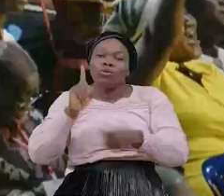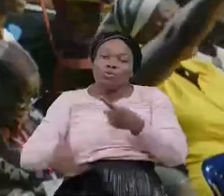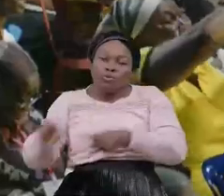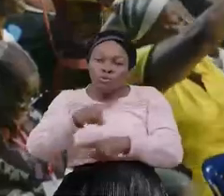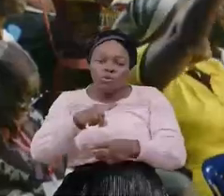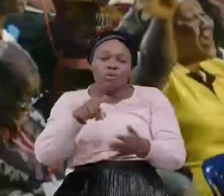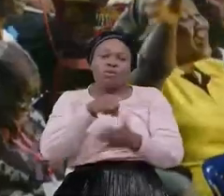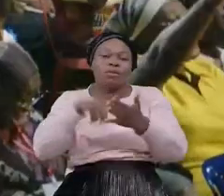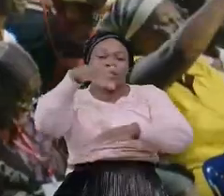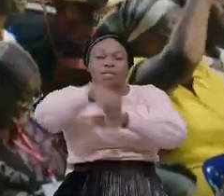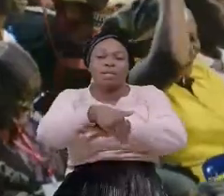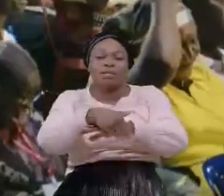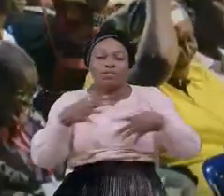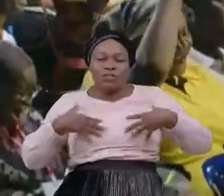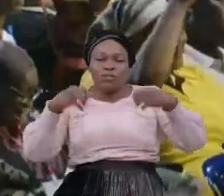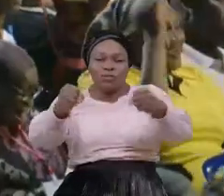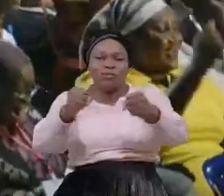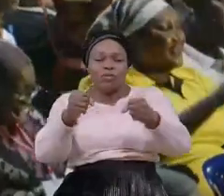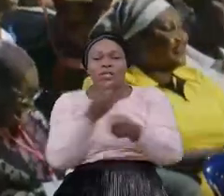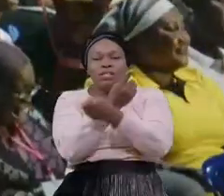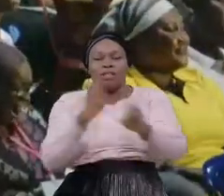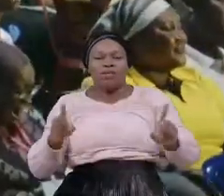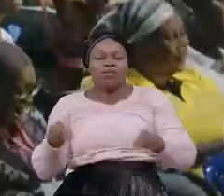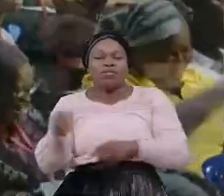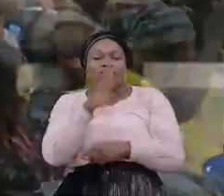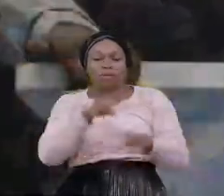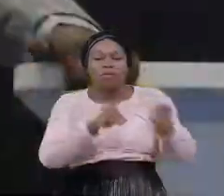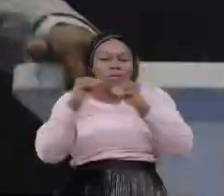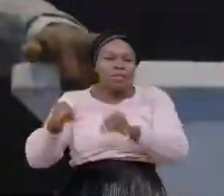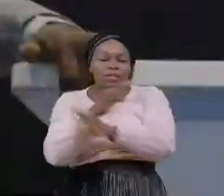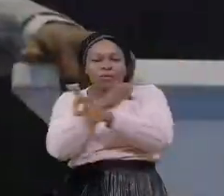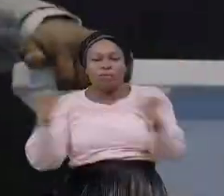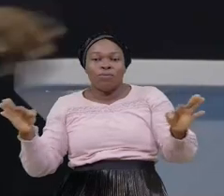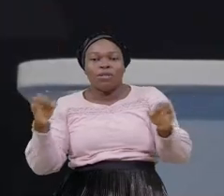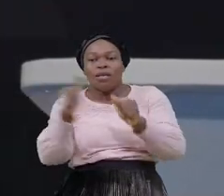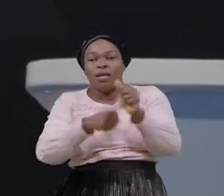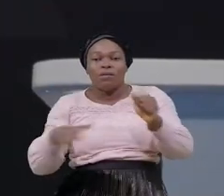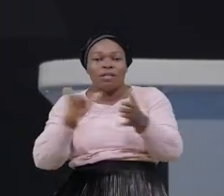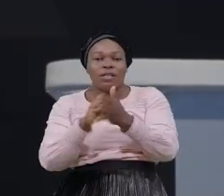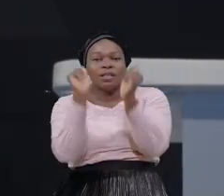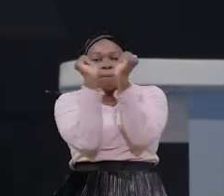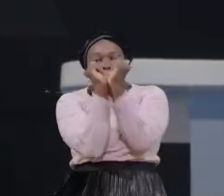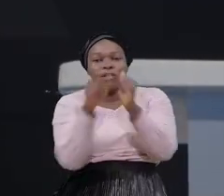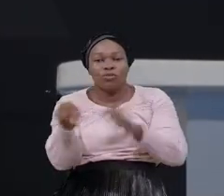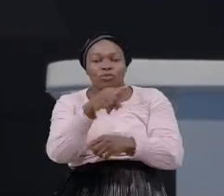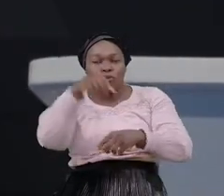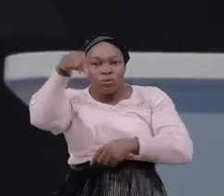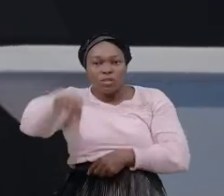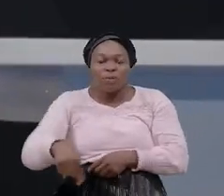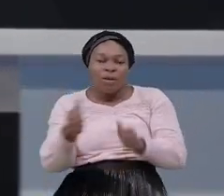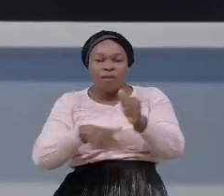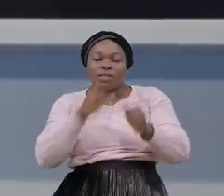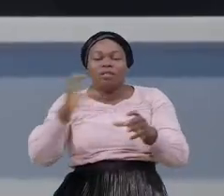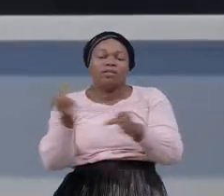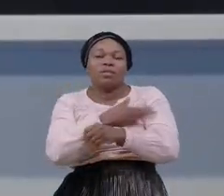guérir. Il va vous délivrer. Vous serez libéré. Tout ce qui vous lie, tout sera ôté ce